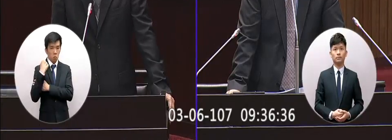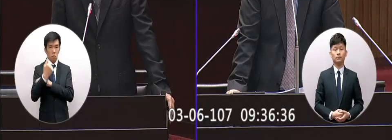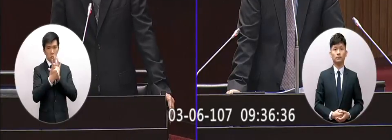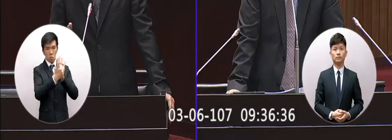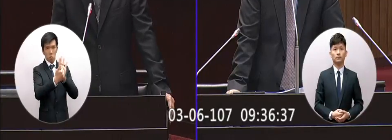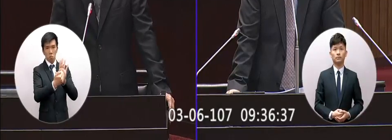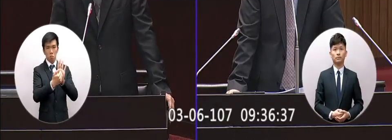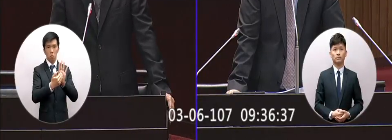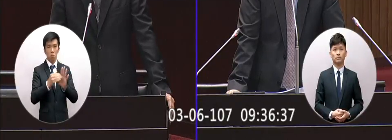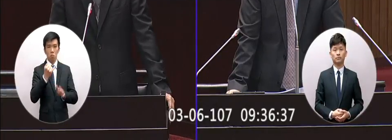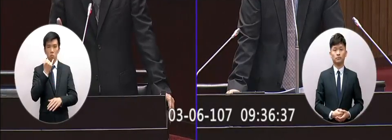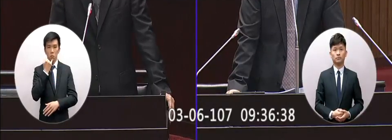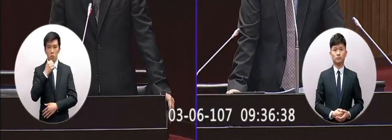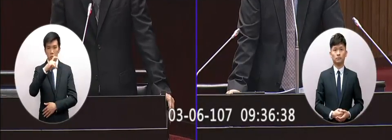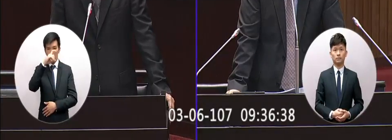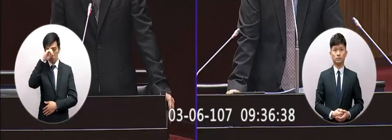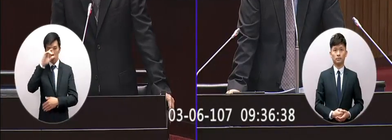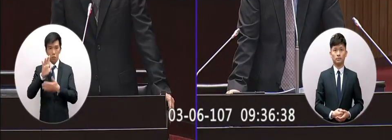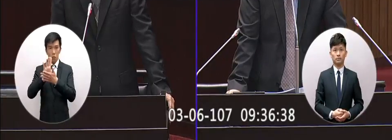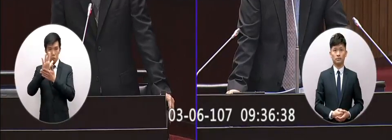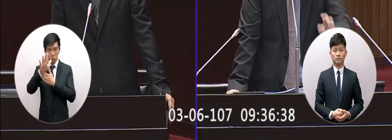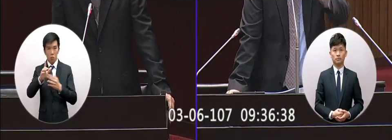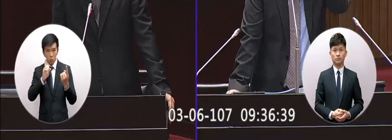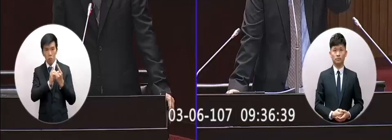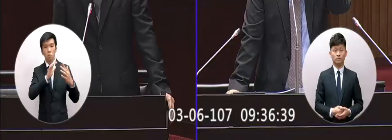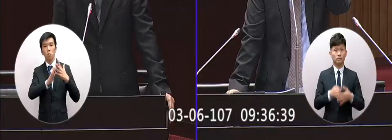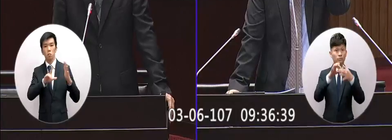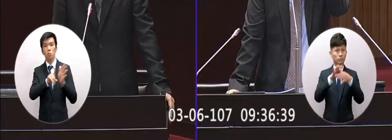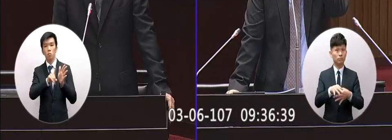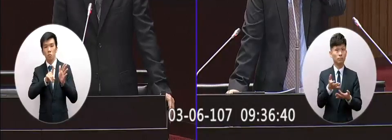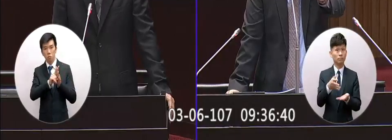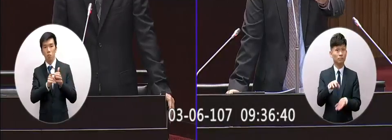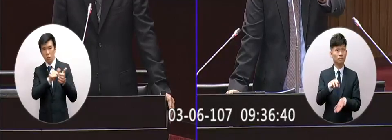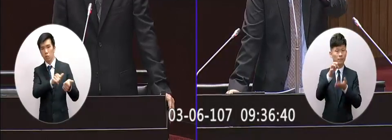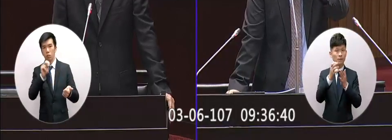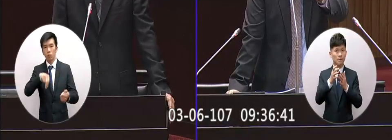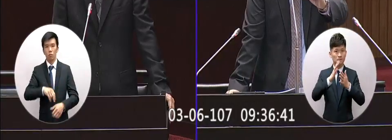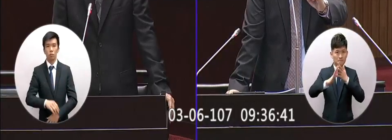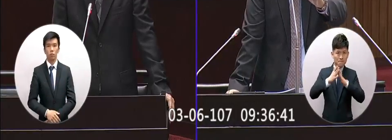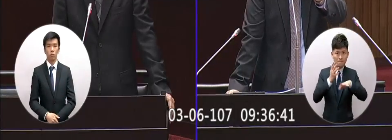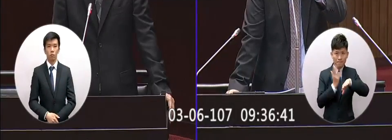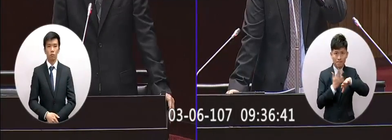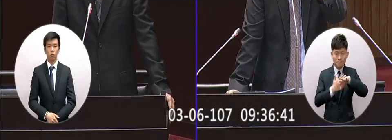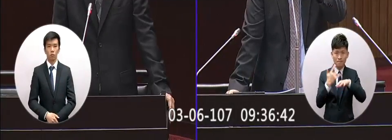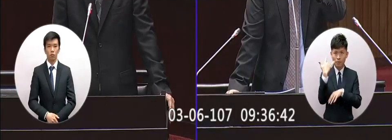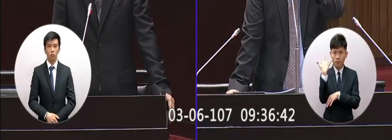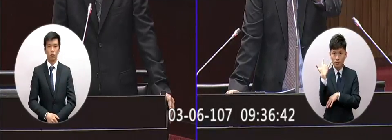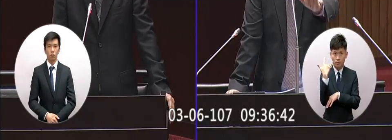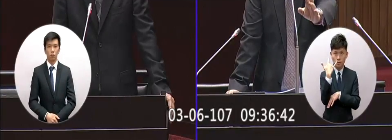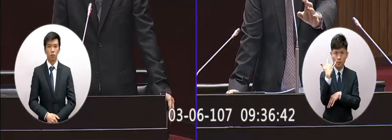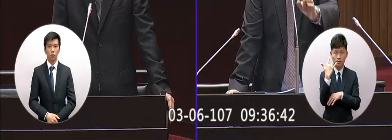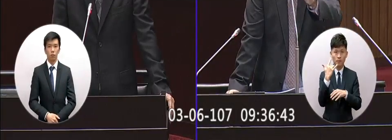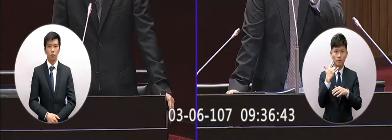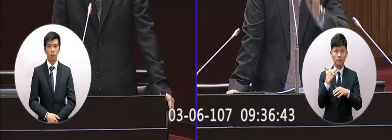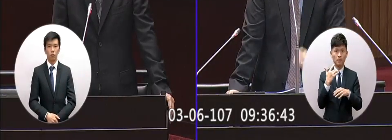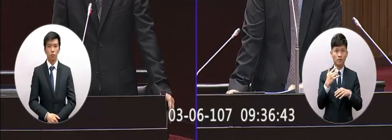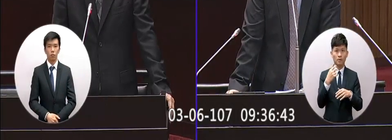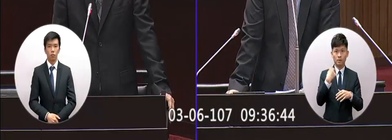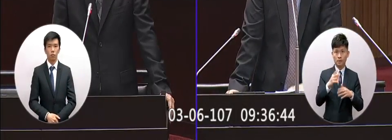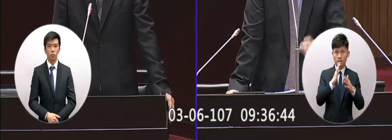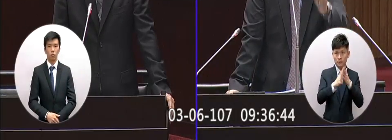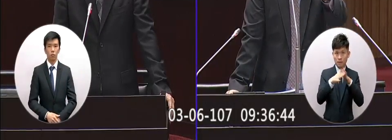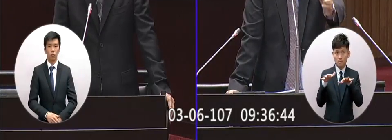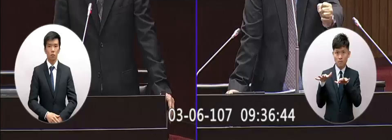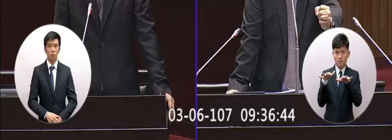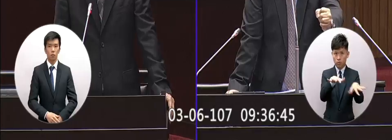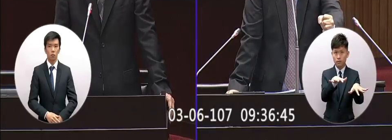以确保后续在最后的时候。 所以你所谓的战术的守势跟战略的守势跟战略的攻